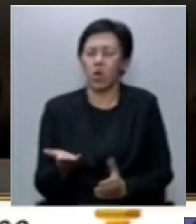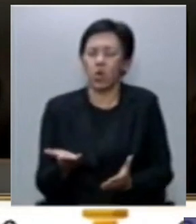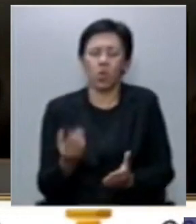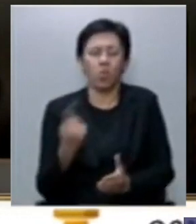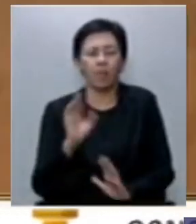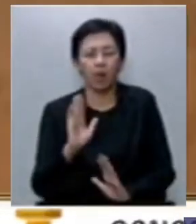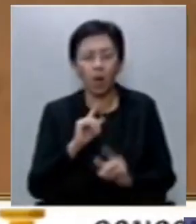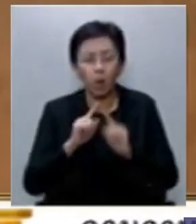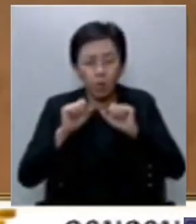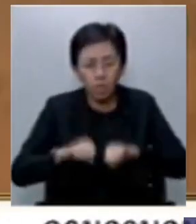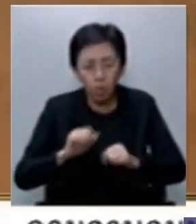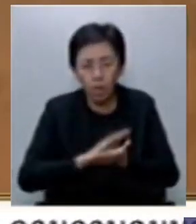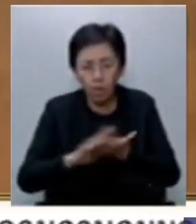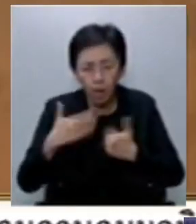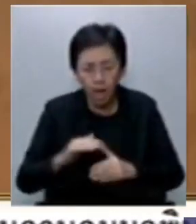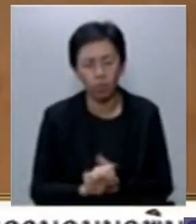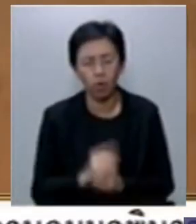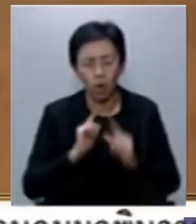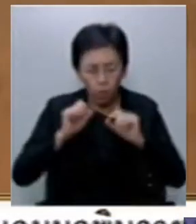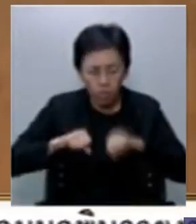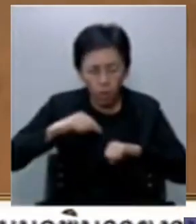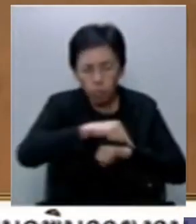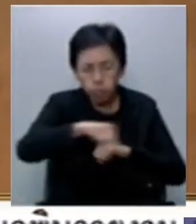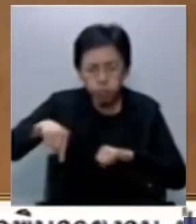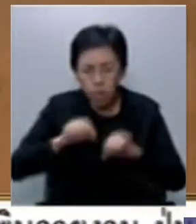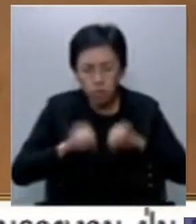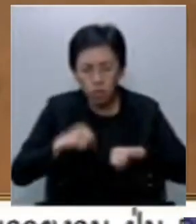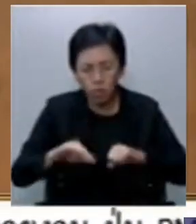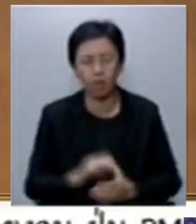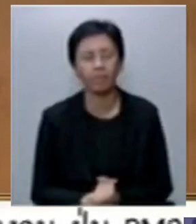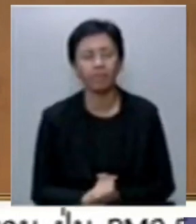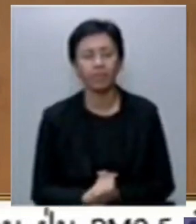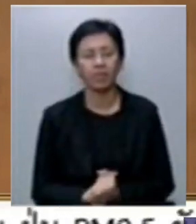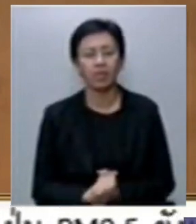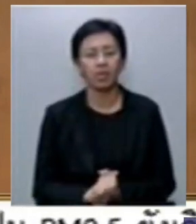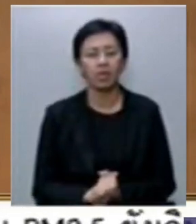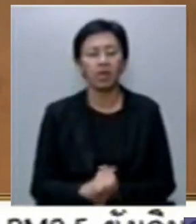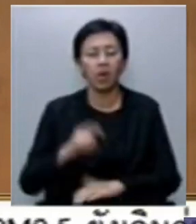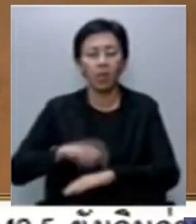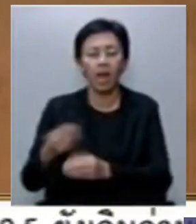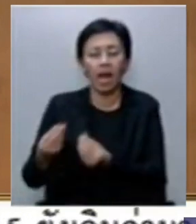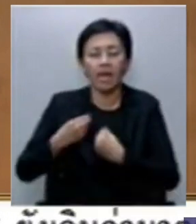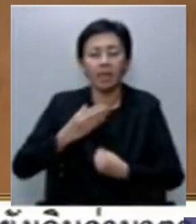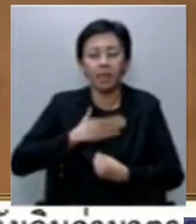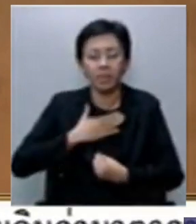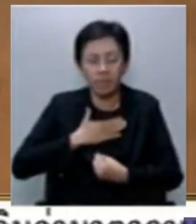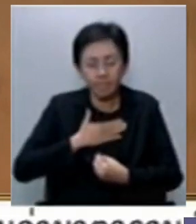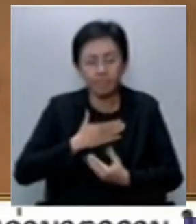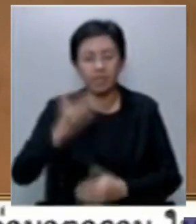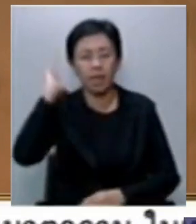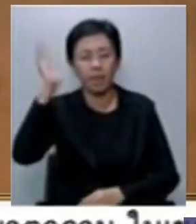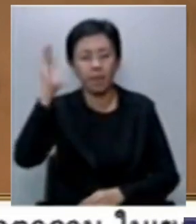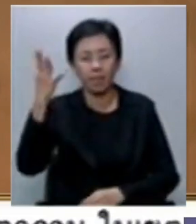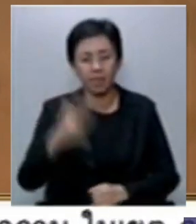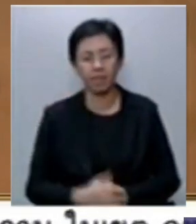ครับ เราตกลงเป็นสัญญาสุภาพบุรุษกัน ใช่ครับเป็นสัญญาซึ่งเพื่อนสมาชิกของผมก็เลยสละเวลาให้ผมนะครับเค้าก็เลยไม่ได้อภิปราย